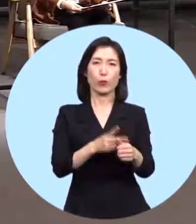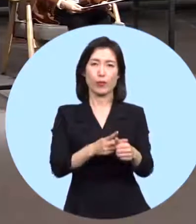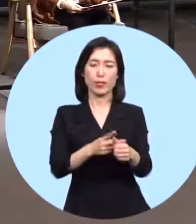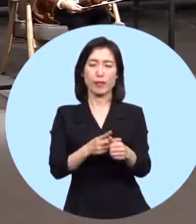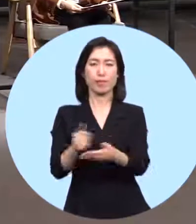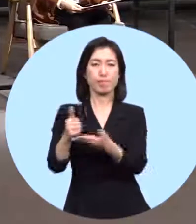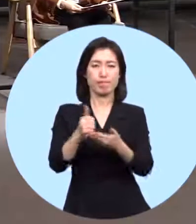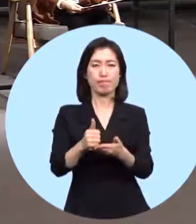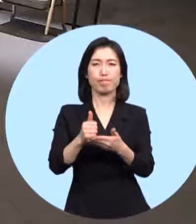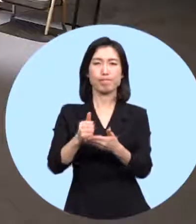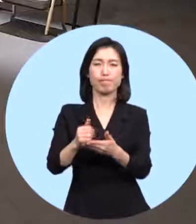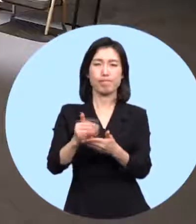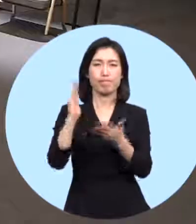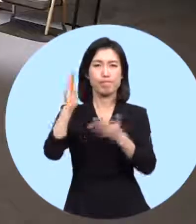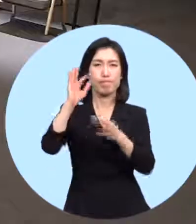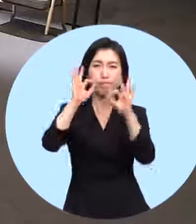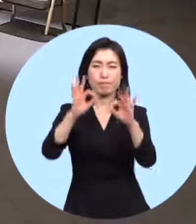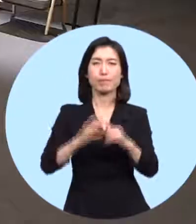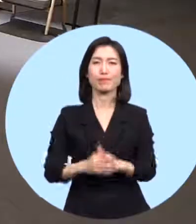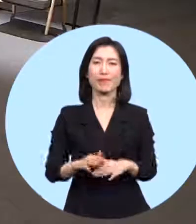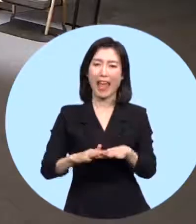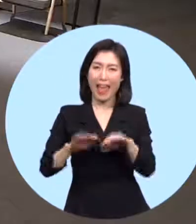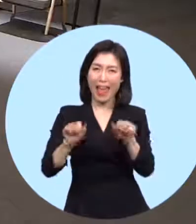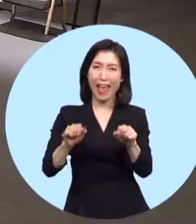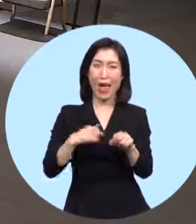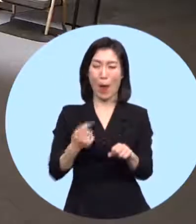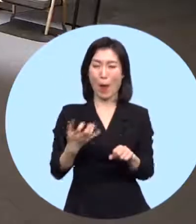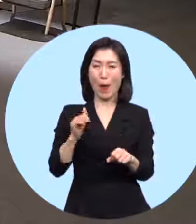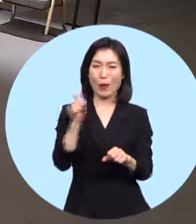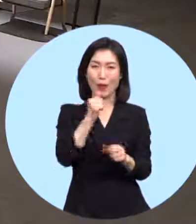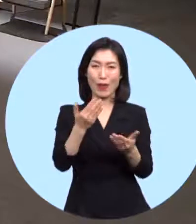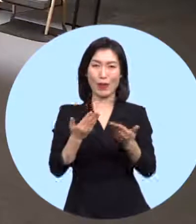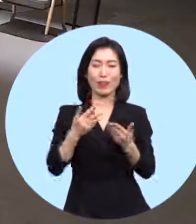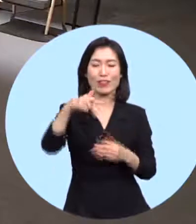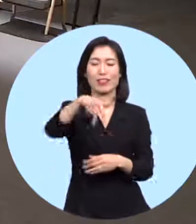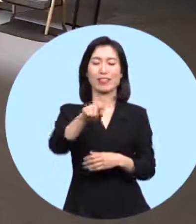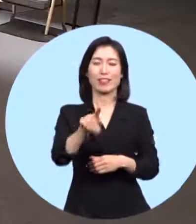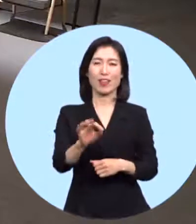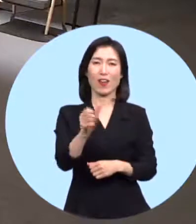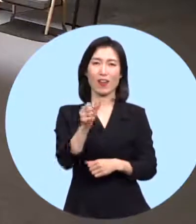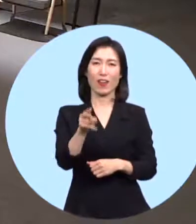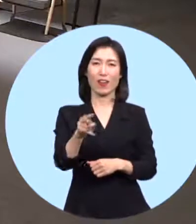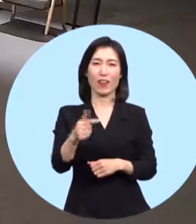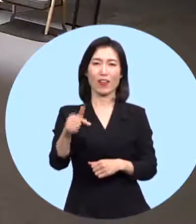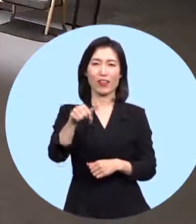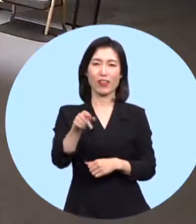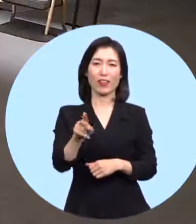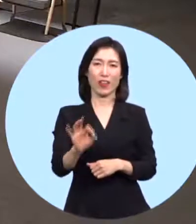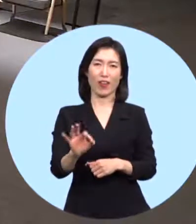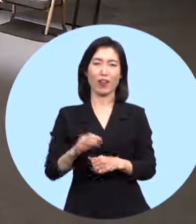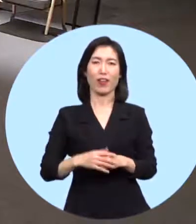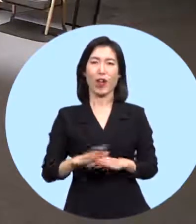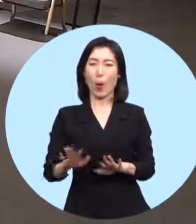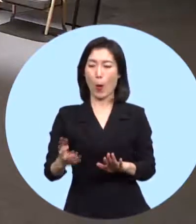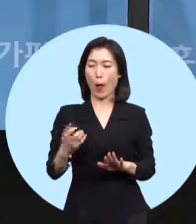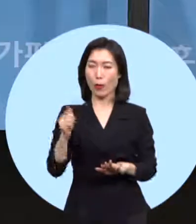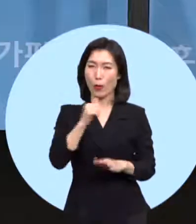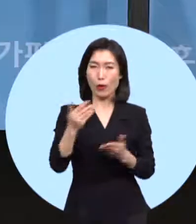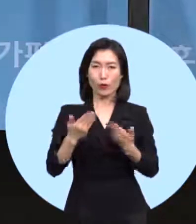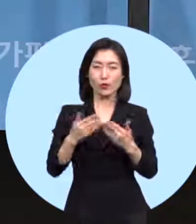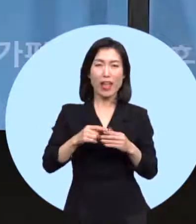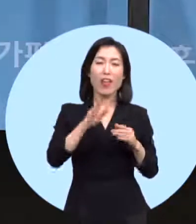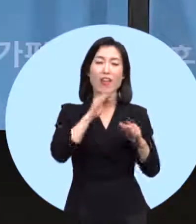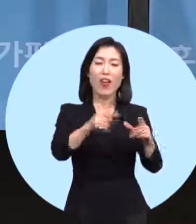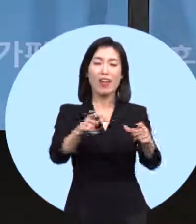말씀을 들어보도록 하겠습니다. 네, 안녕하세요. 방금 소개받은 정현경입니다. 소개해 주셨을 때